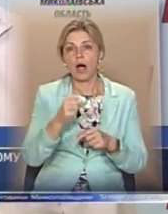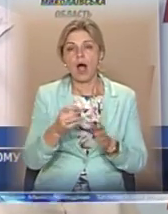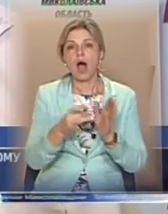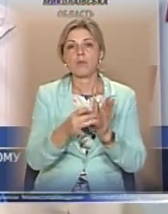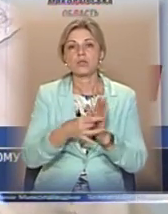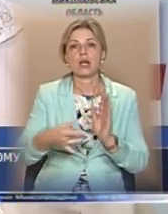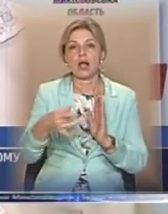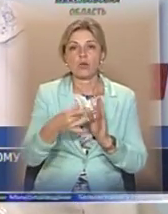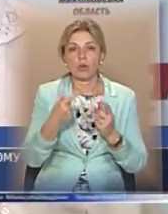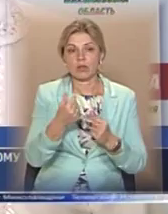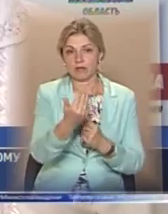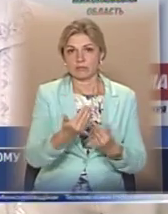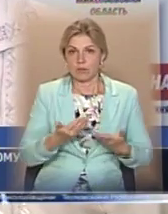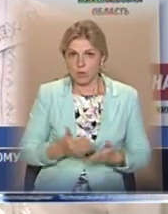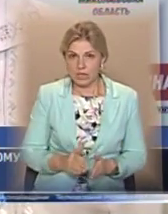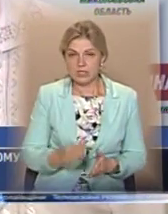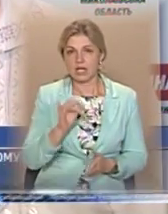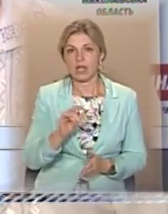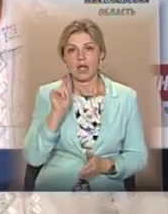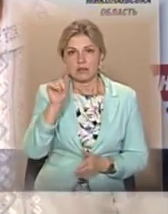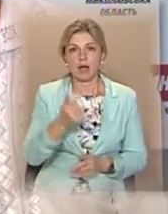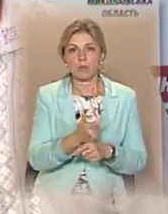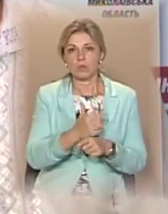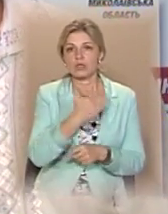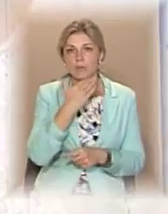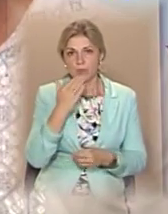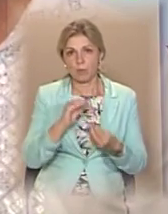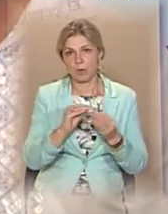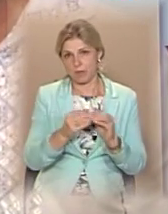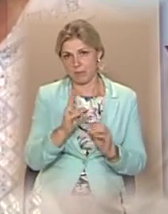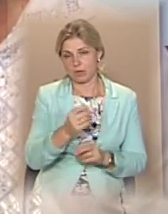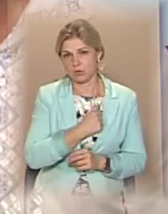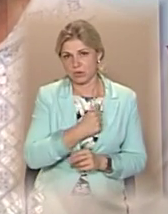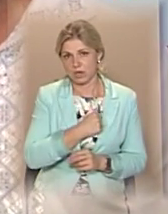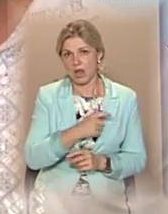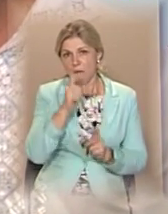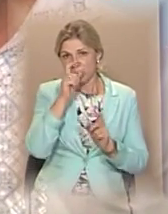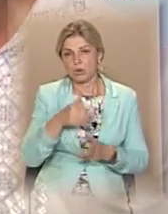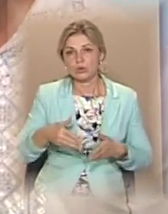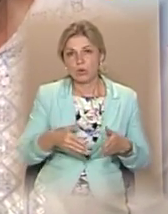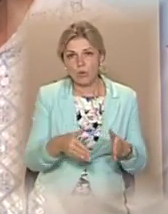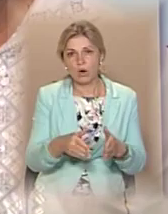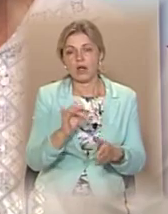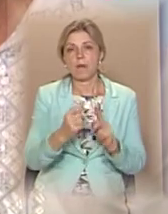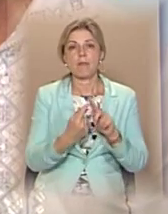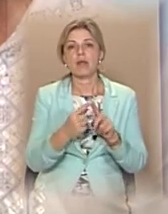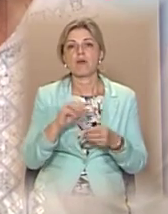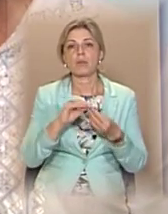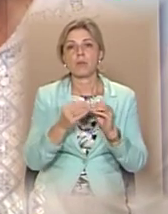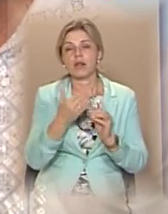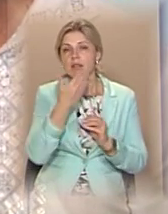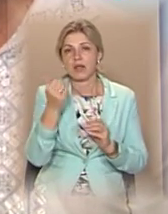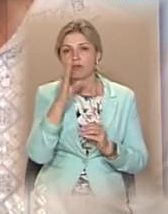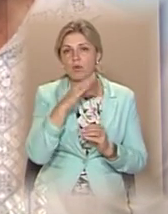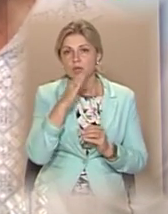народився, і там дуже багато проблем, на жаль. Це і бездоріжжя, це перша проблема, немає води